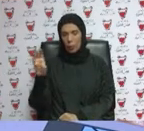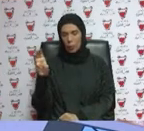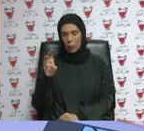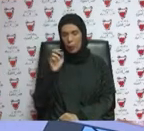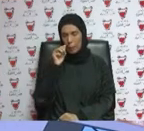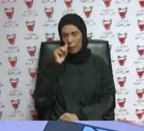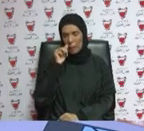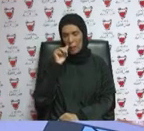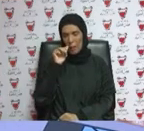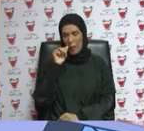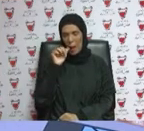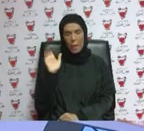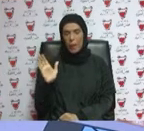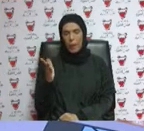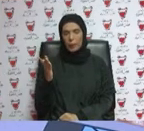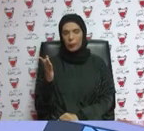له.